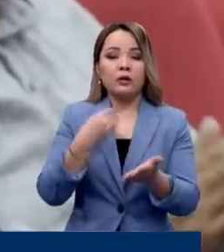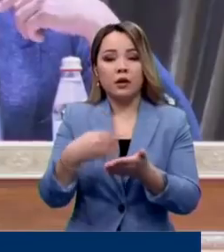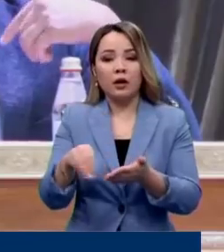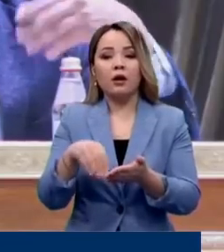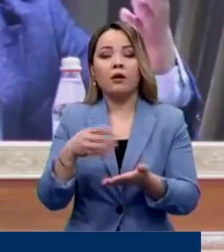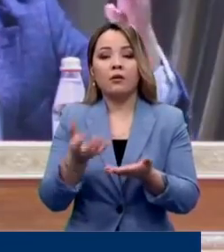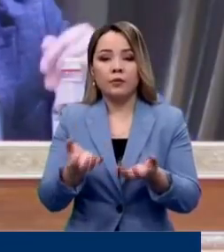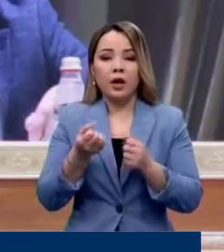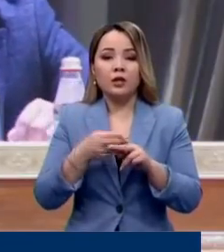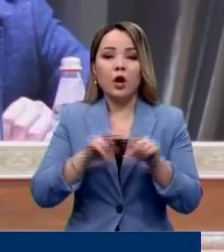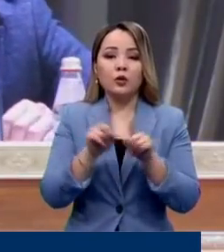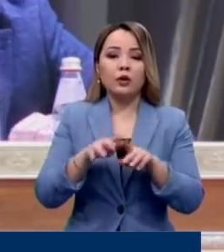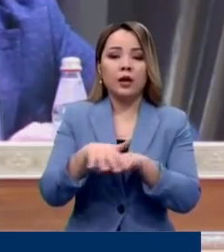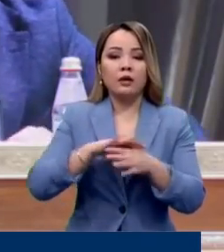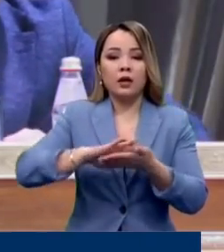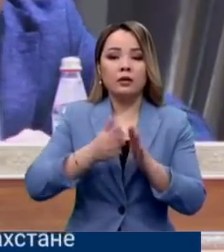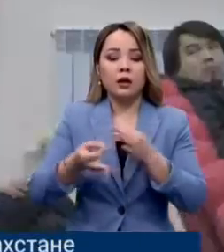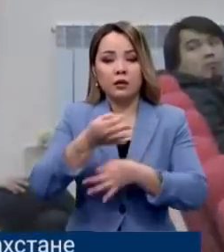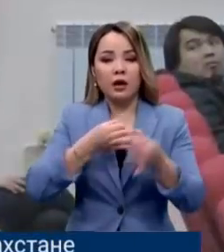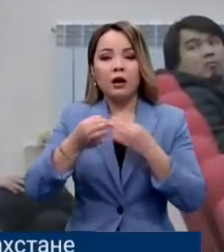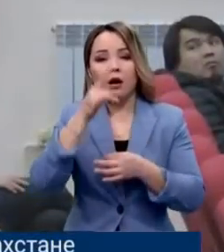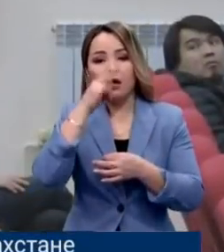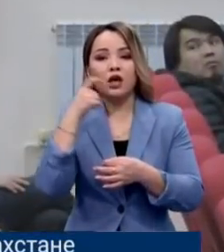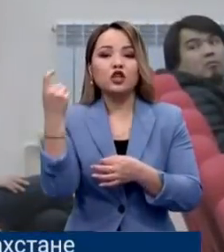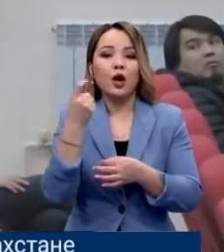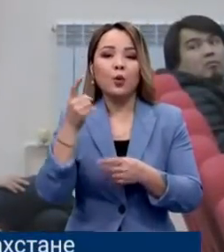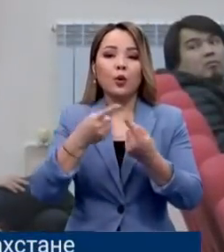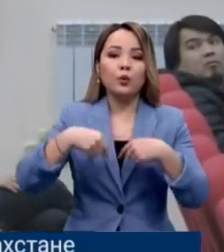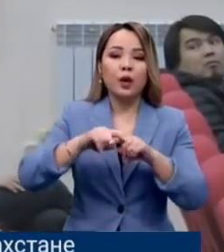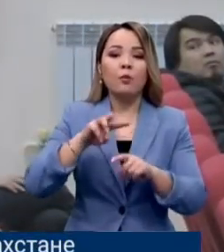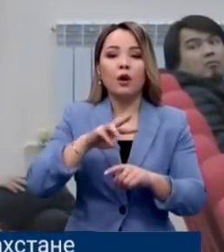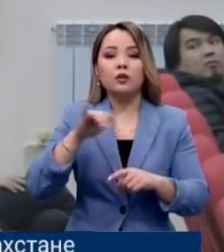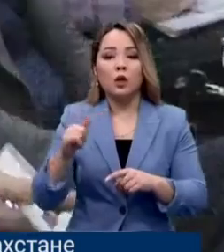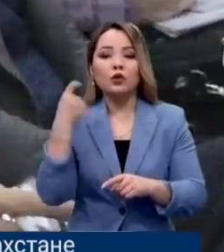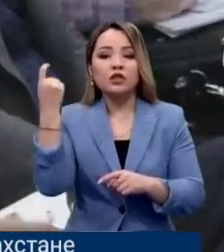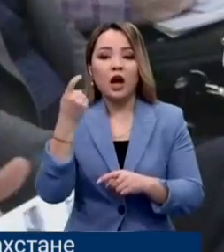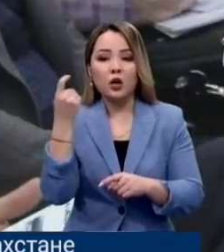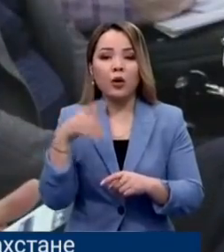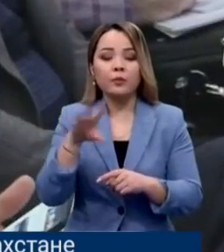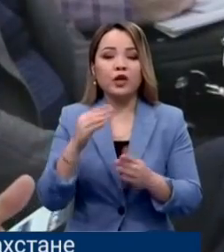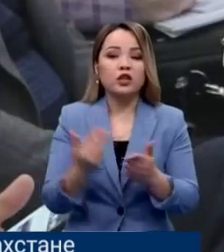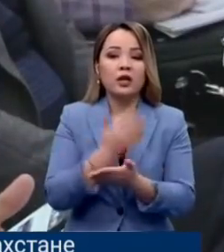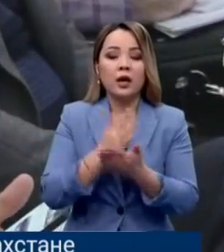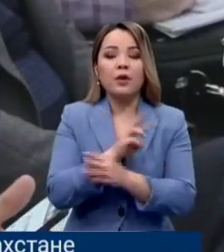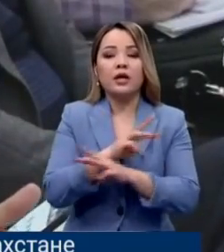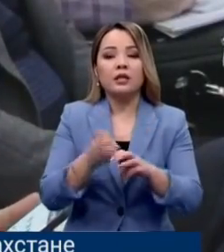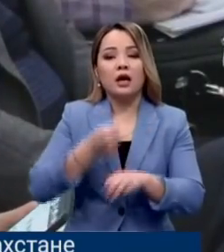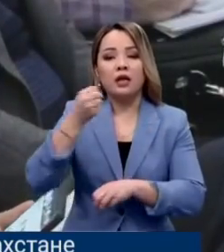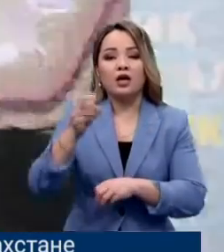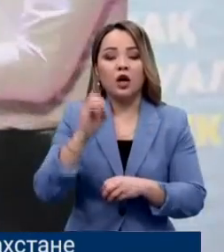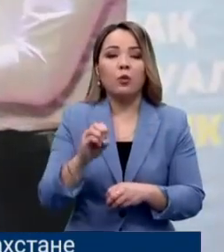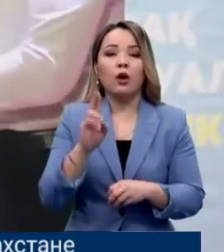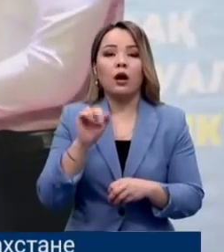азайту және өзге де мәселелер талқыланған қазақ шаруаларының өңірлік құрылтайында маңғыстаулық шаруалар су жаңа министр Ербол